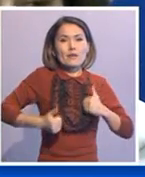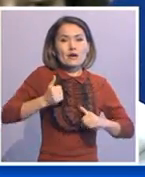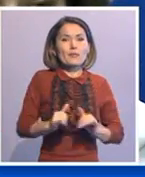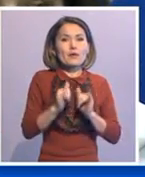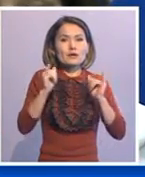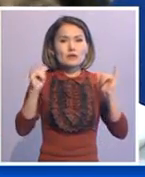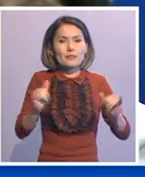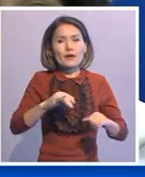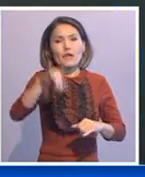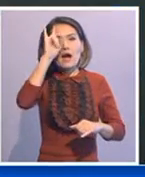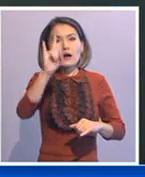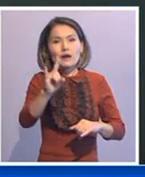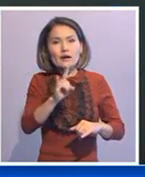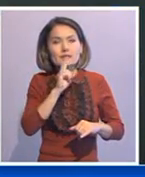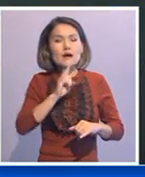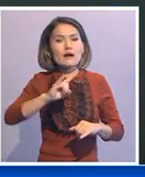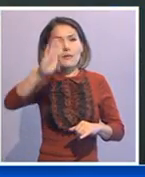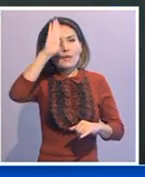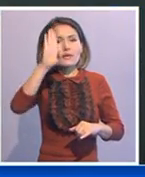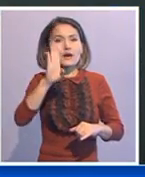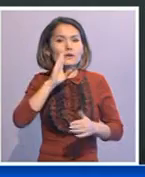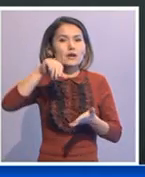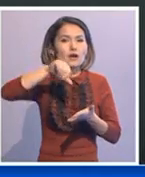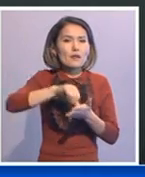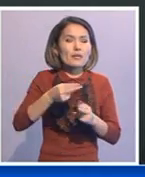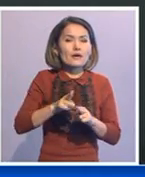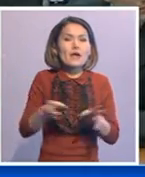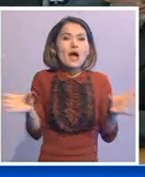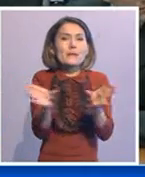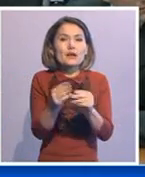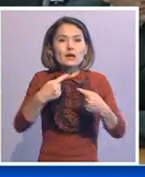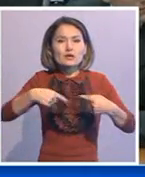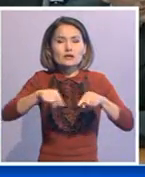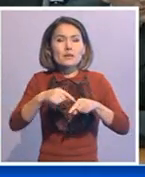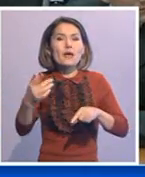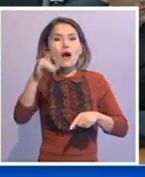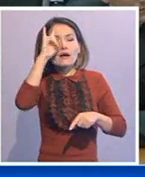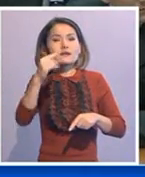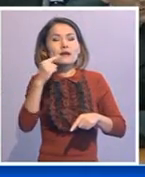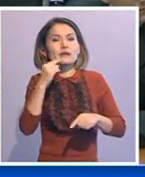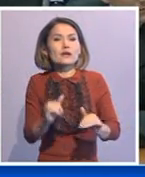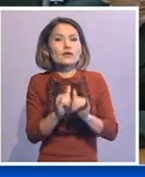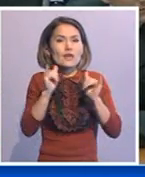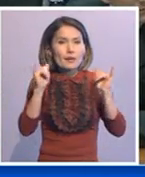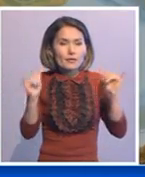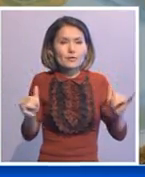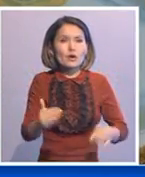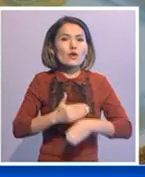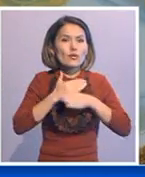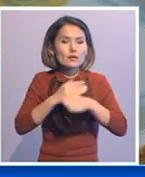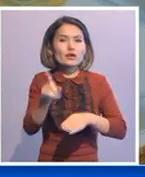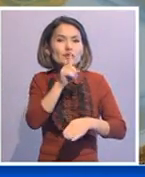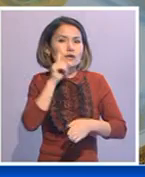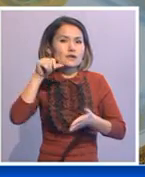үшін үндеу тастады. Үкіметтік емес ұйым жастар топтарымен бірлесе тіл саясатын жүзеге асыруға әзір. Тәуелсіздіктің төл құрдастарының